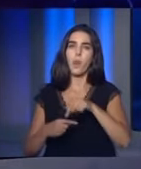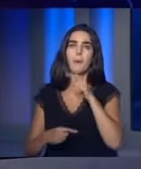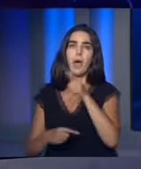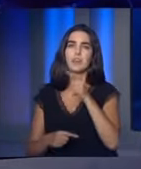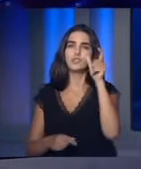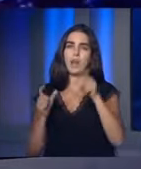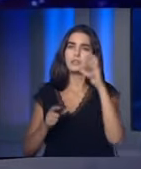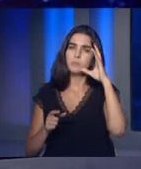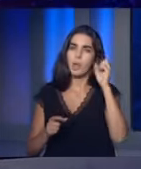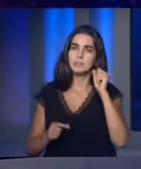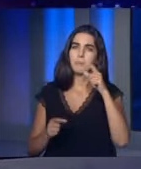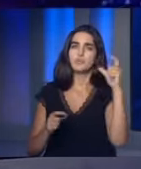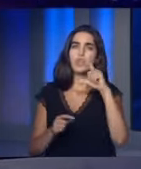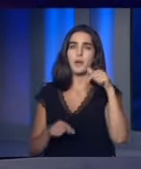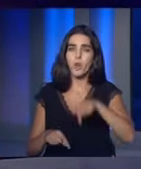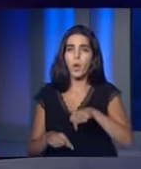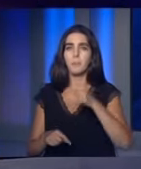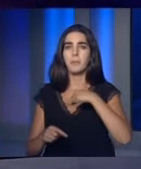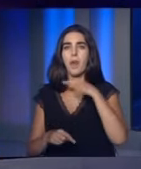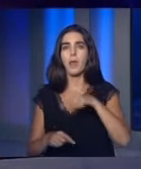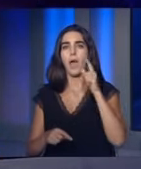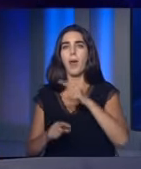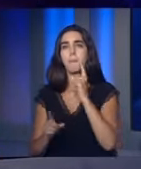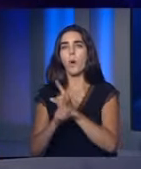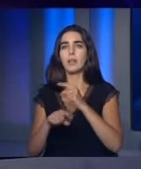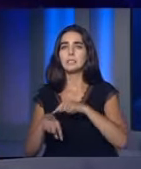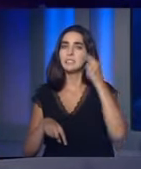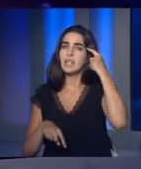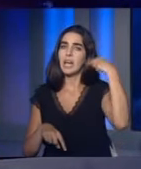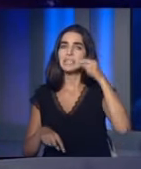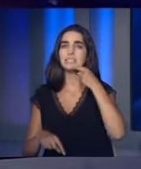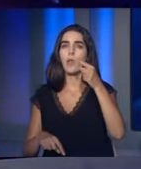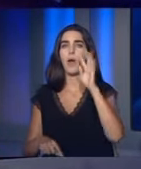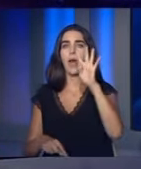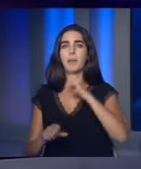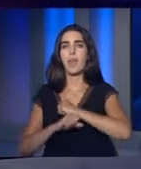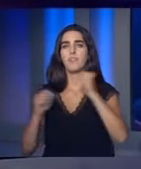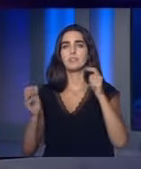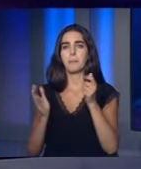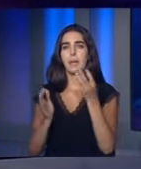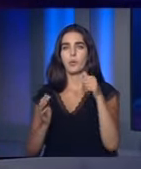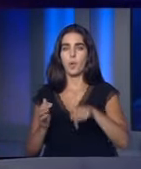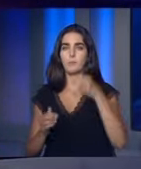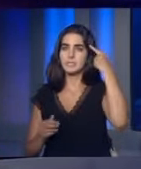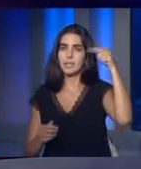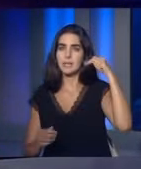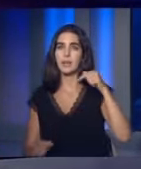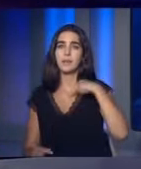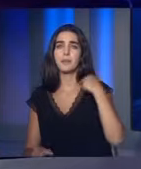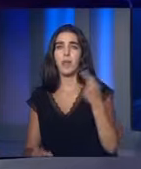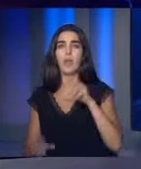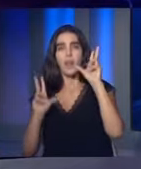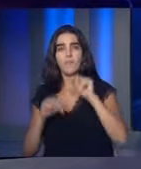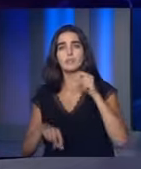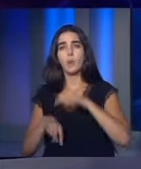شهداء المرفح حيث قال المعتصمون بعد شهر من اليوم سنكون على موعد مع الذكرى السنوية الرابعة لانفجار